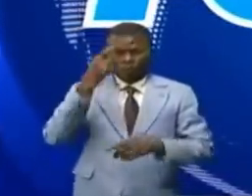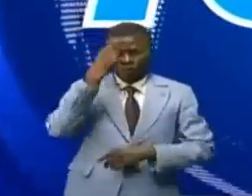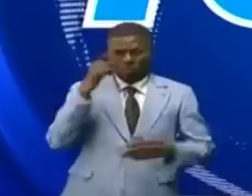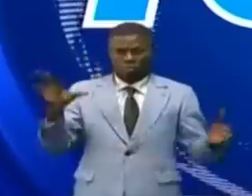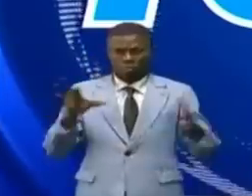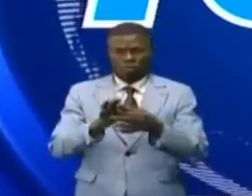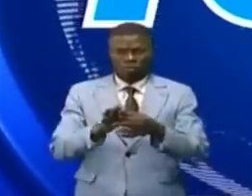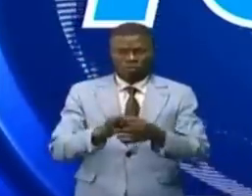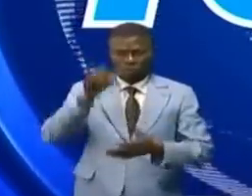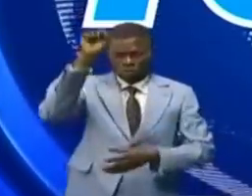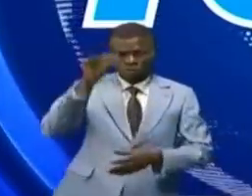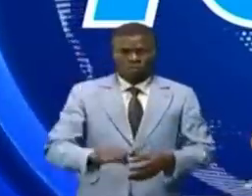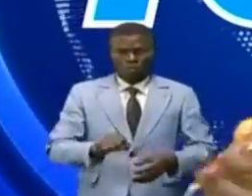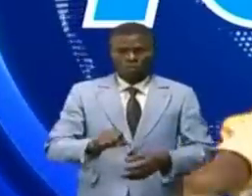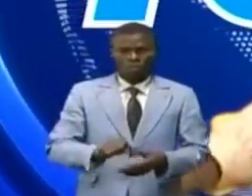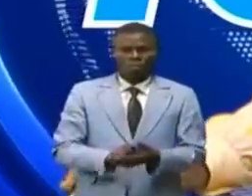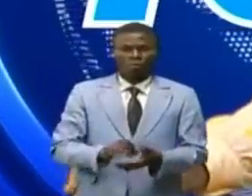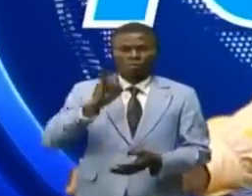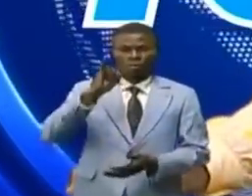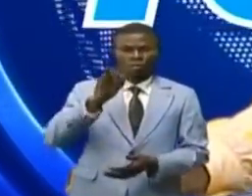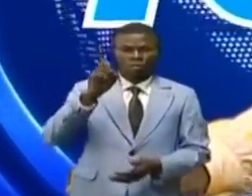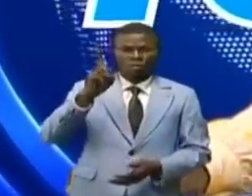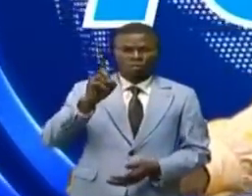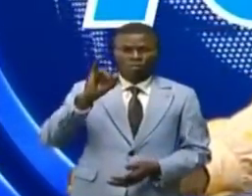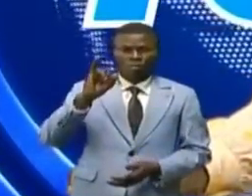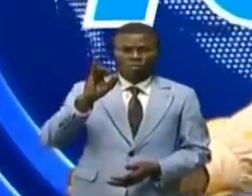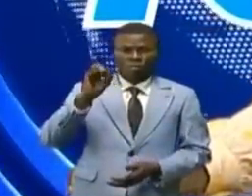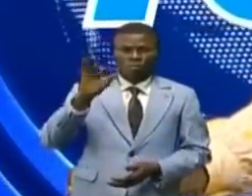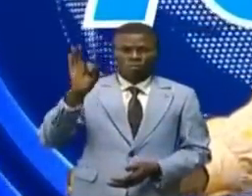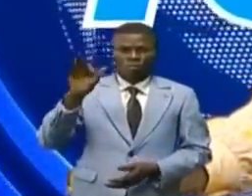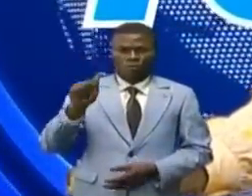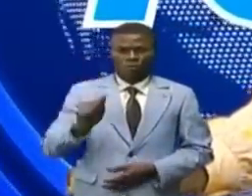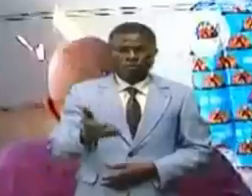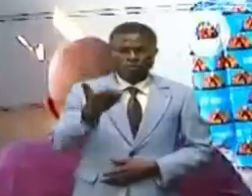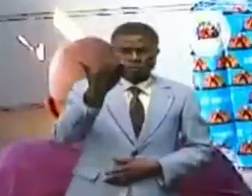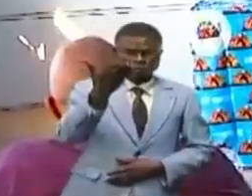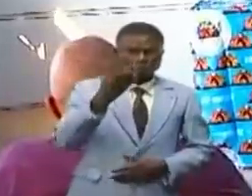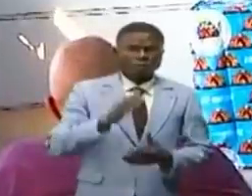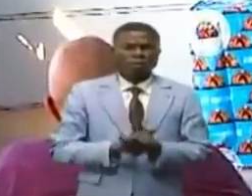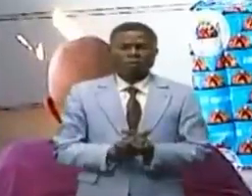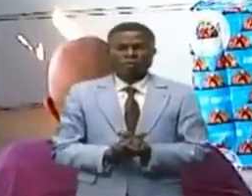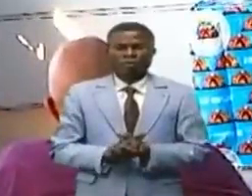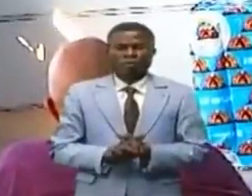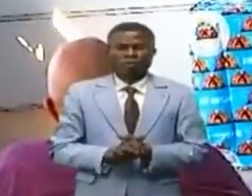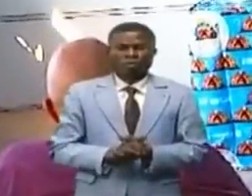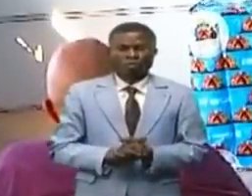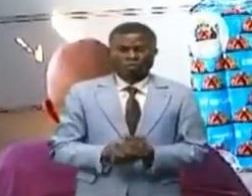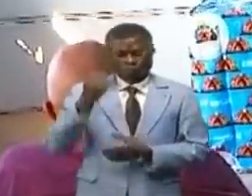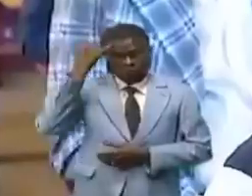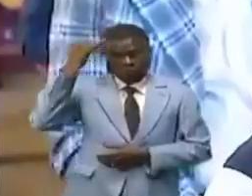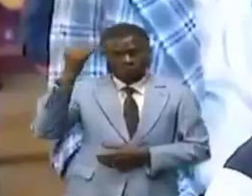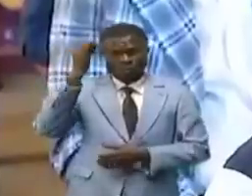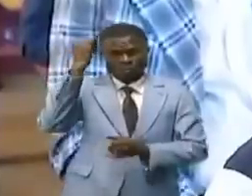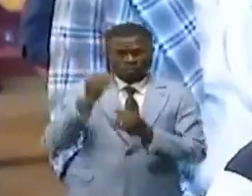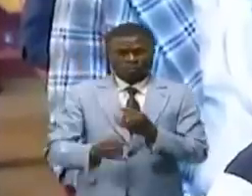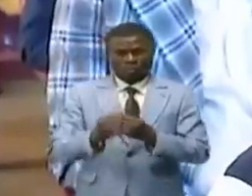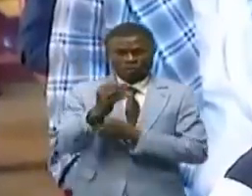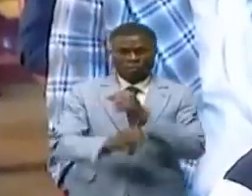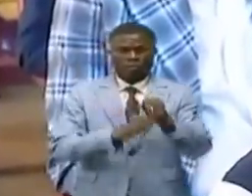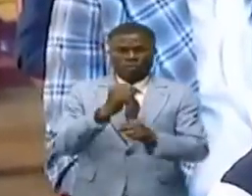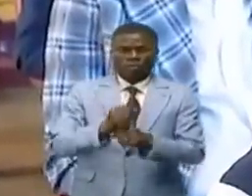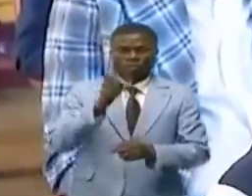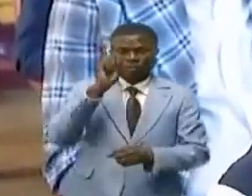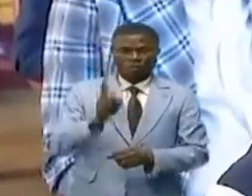dans le sud d'idiots un commentaire des Jonathan marge de la clôture du centenaire de